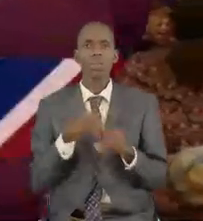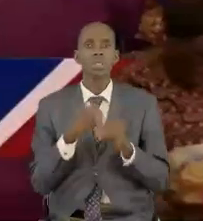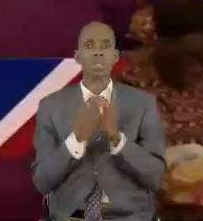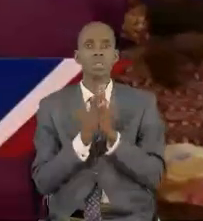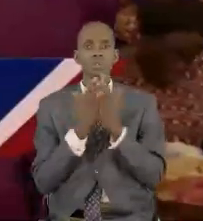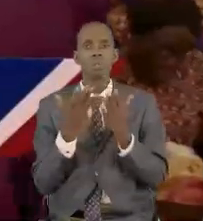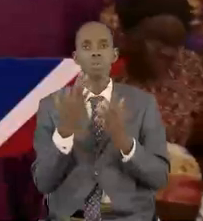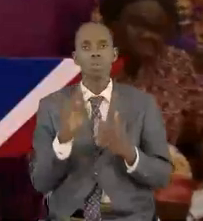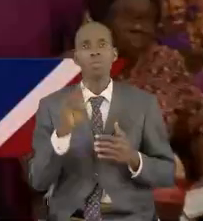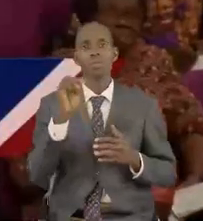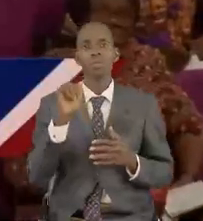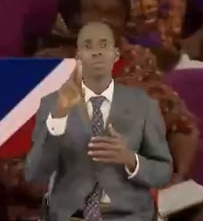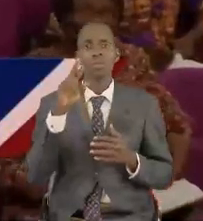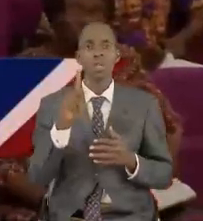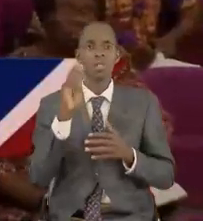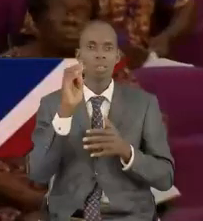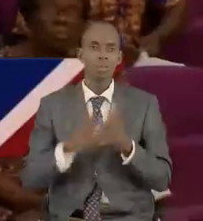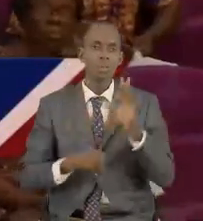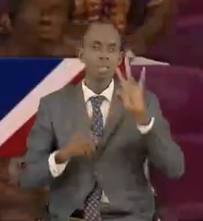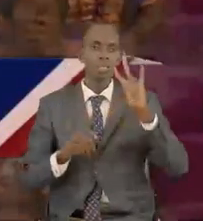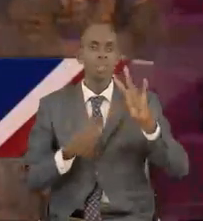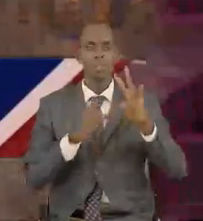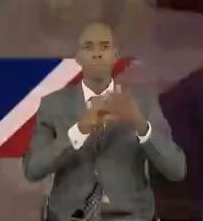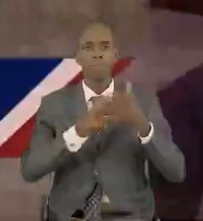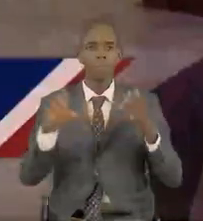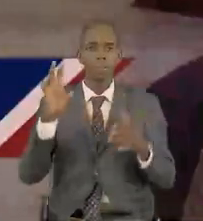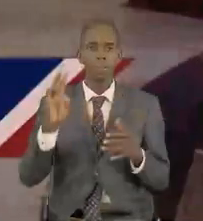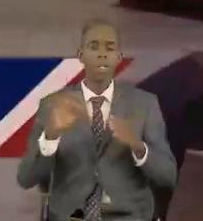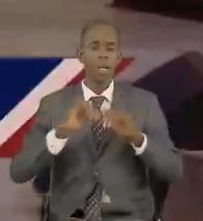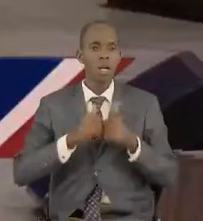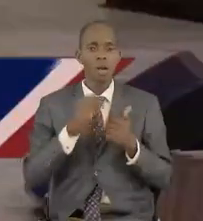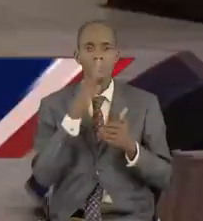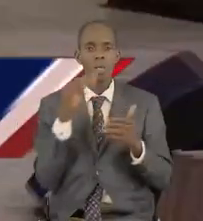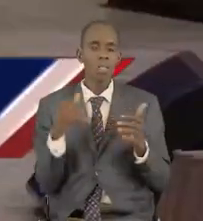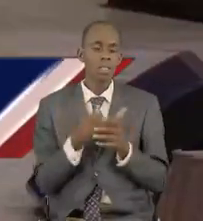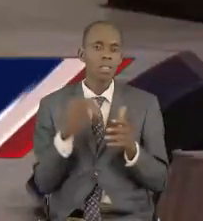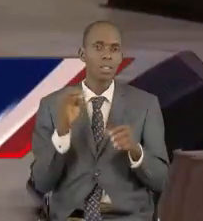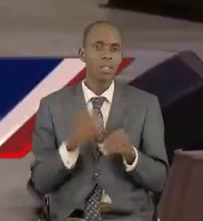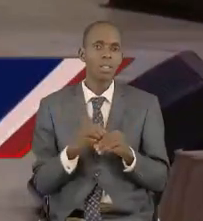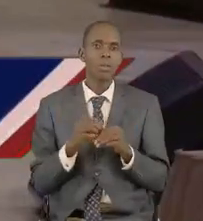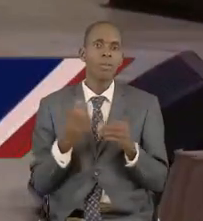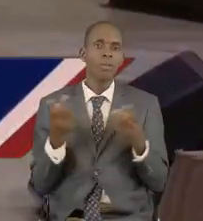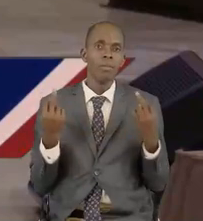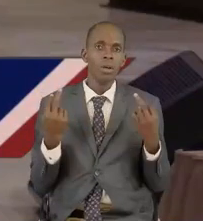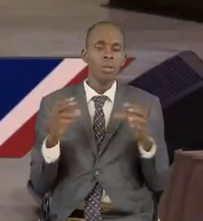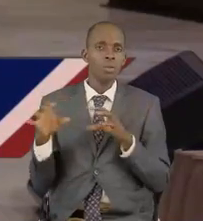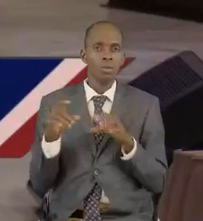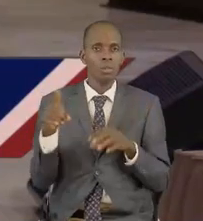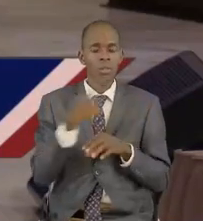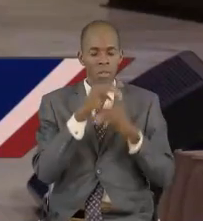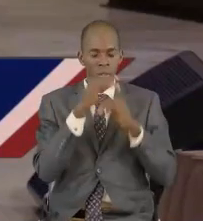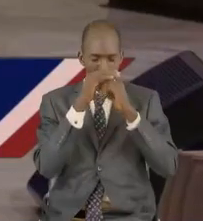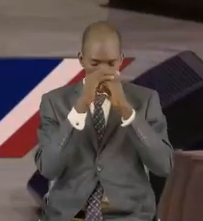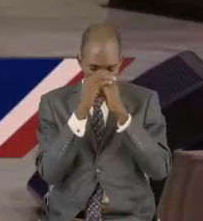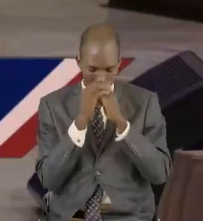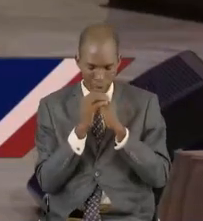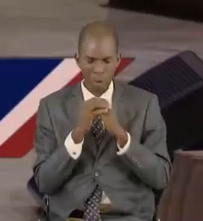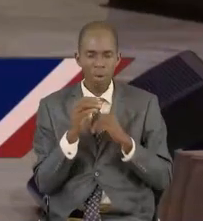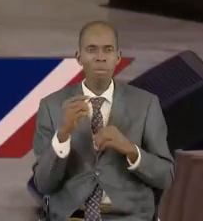à Marc Marc chapitre 7 Mac 7 7